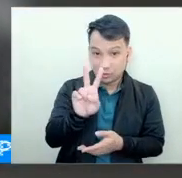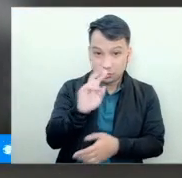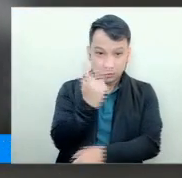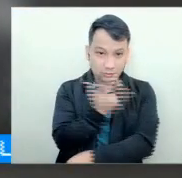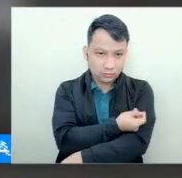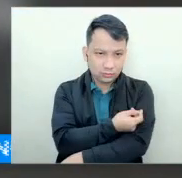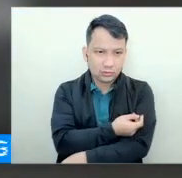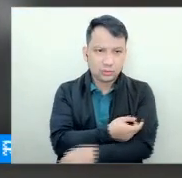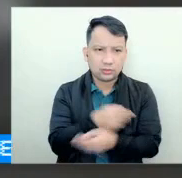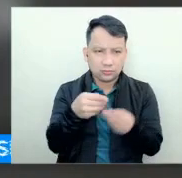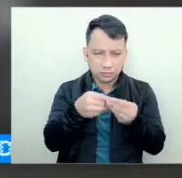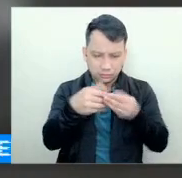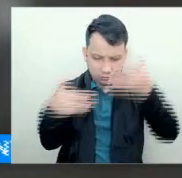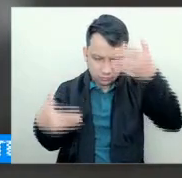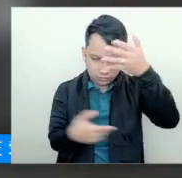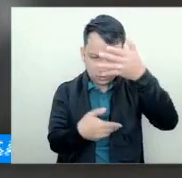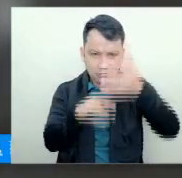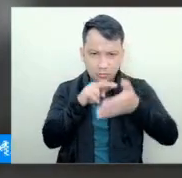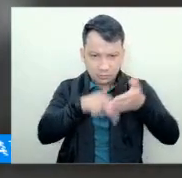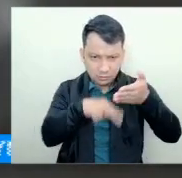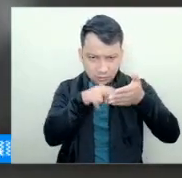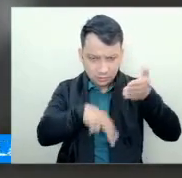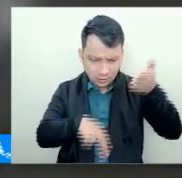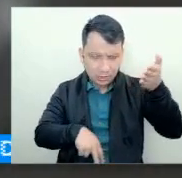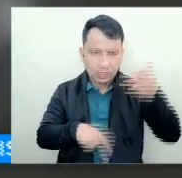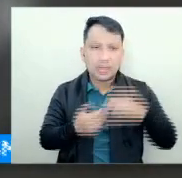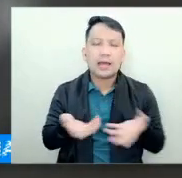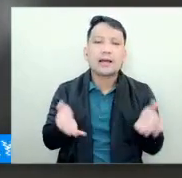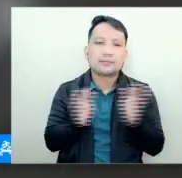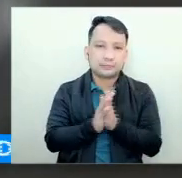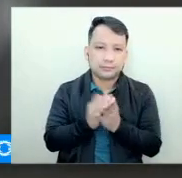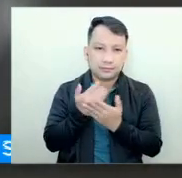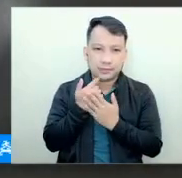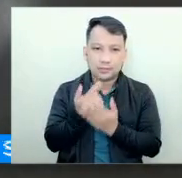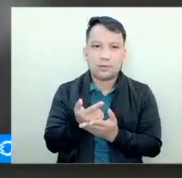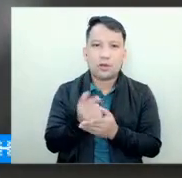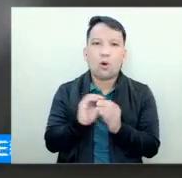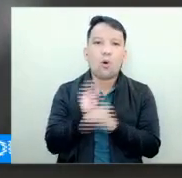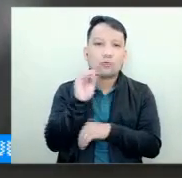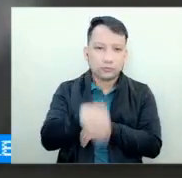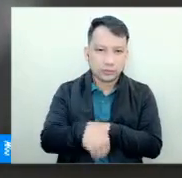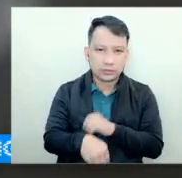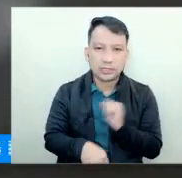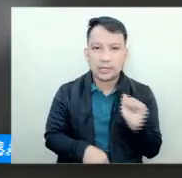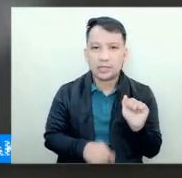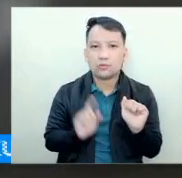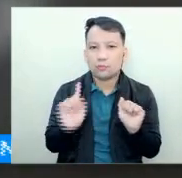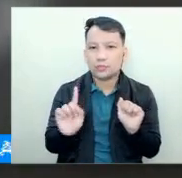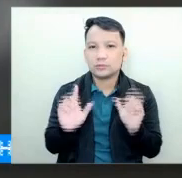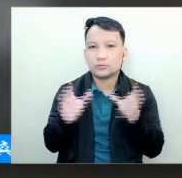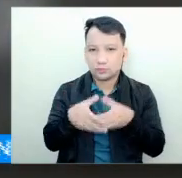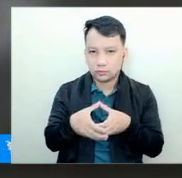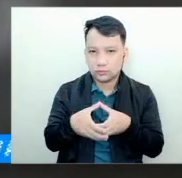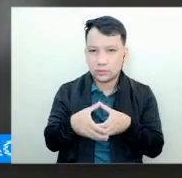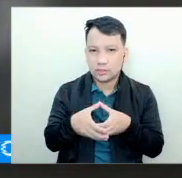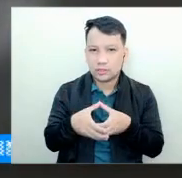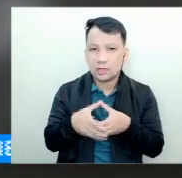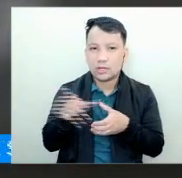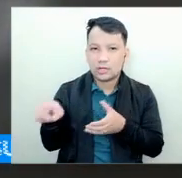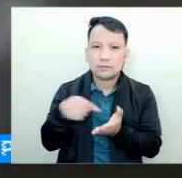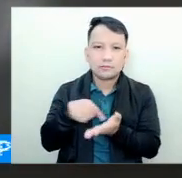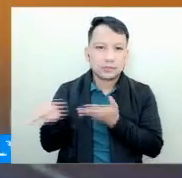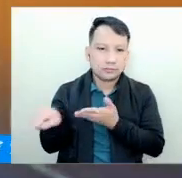ng screenshot, sinabi na nag-aalok na sobrang slots daw mula sa A1 Priority Group ang binabayaran